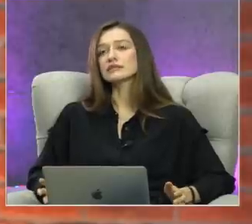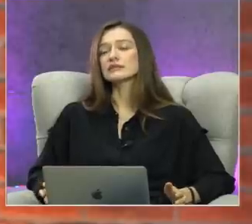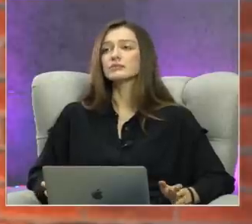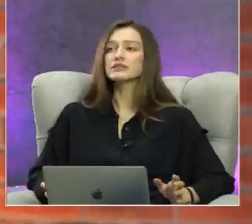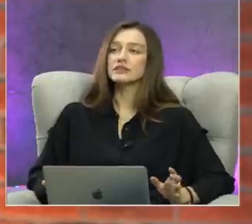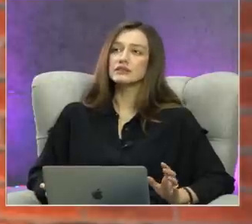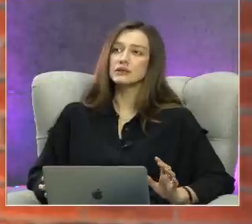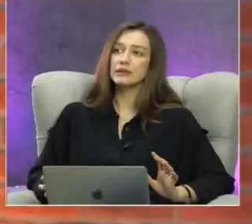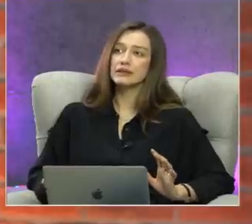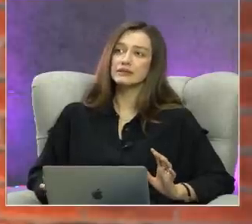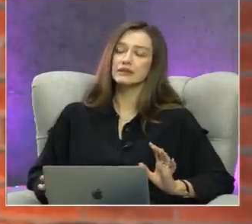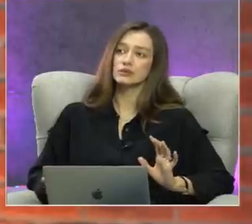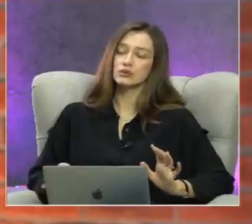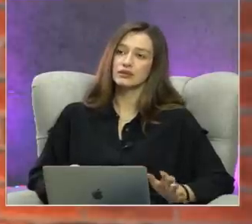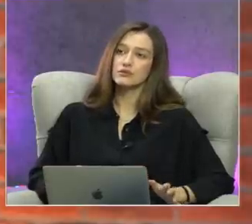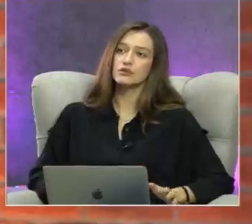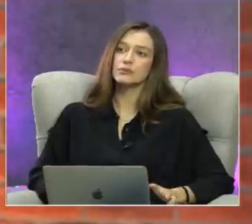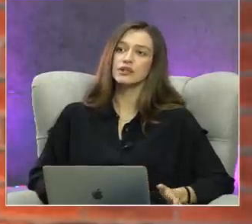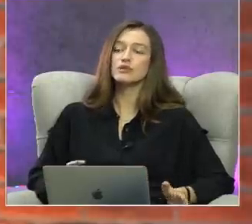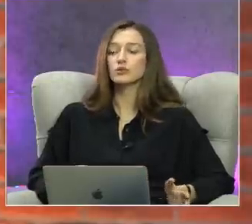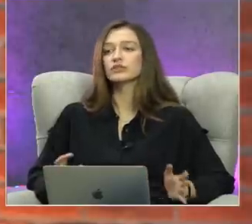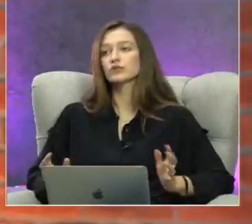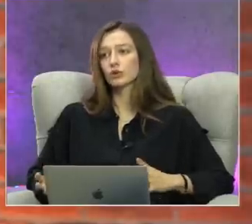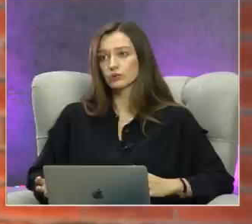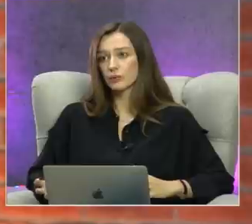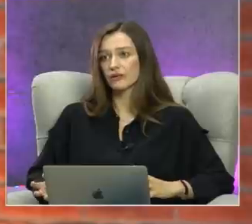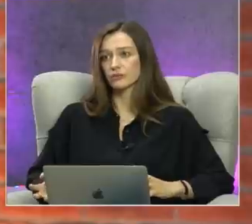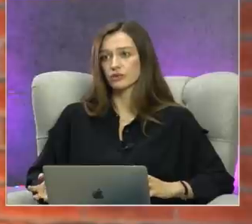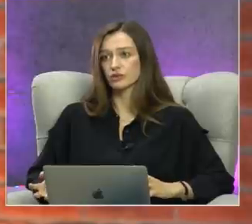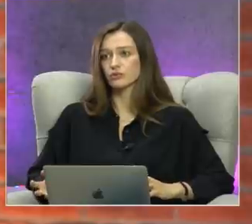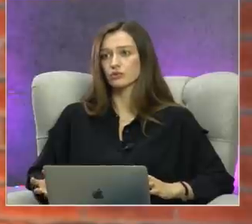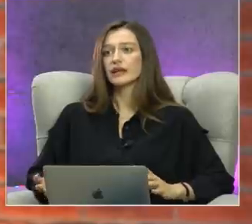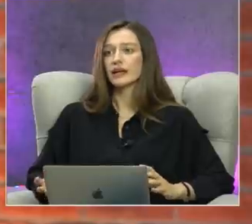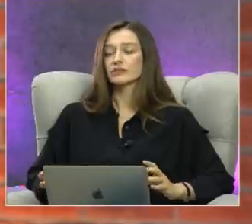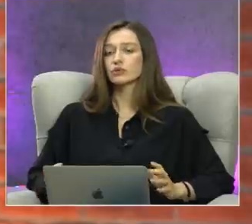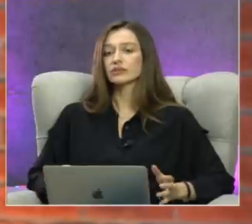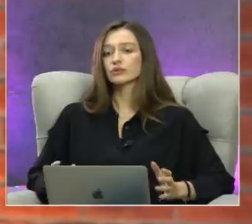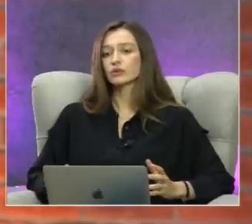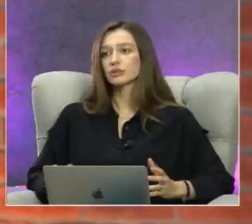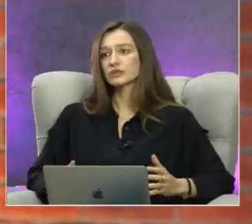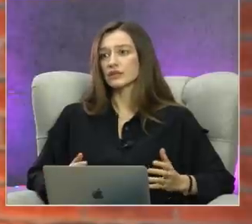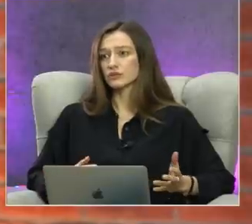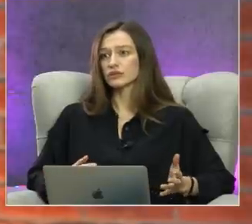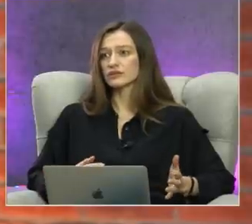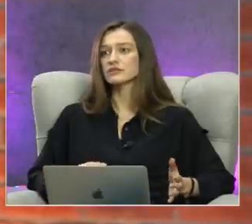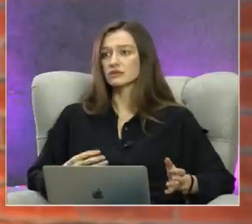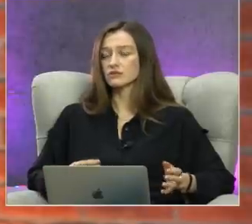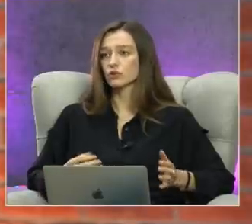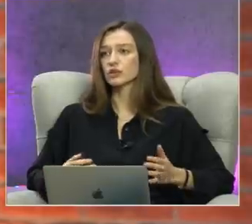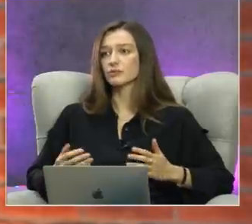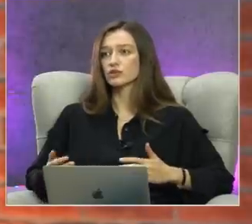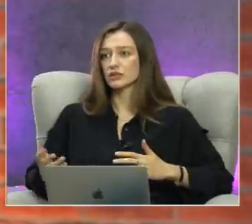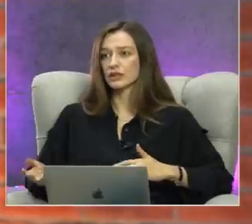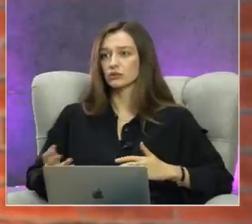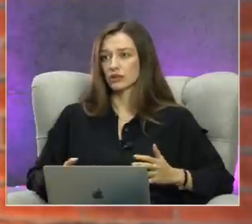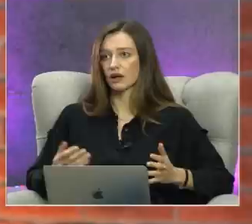şöyle aslında biz terapilerde de hani kullandığımız yöntemlerden bir Sokratik sorgulama var bu işin ucunda. Yani Sokratik sorgulamanın ya Sokrates'in